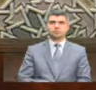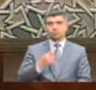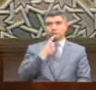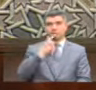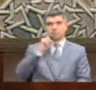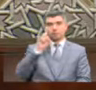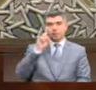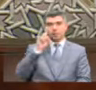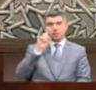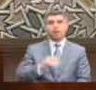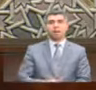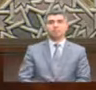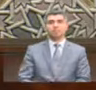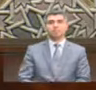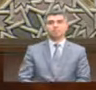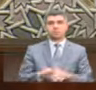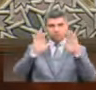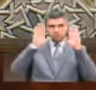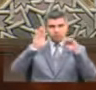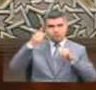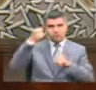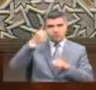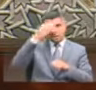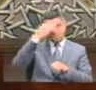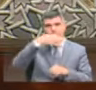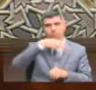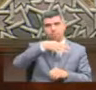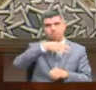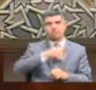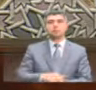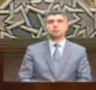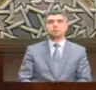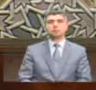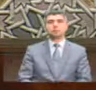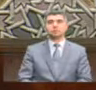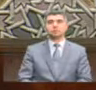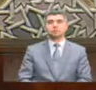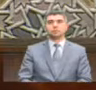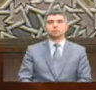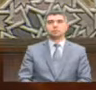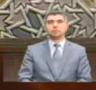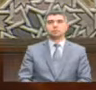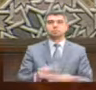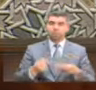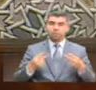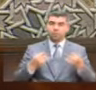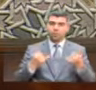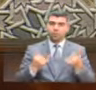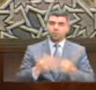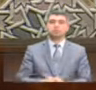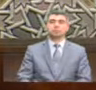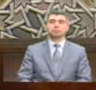بسم الله الرحمن الرحيم، والصلاة والسلام على أشرف المرسلين. افتتحت الجلسة.